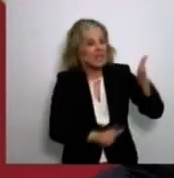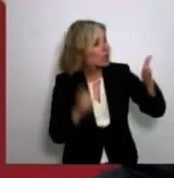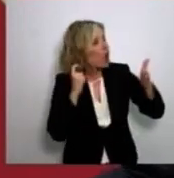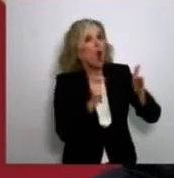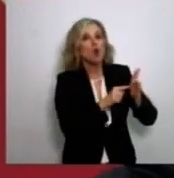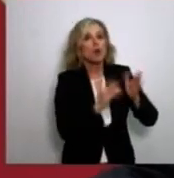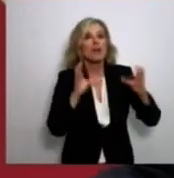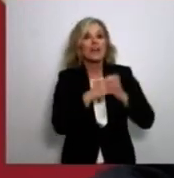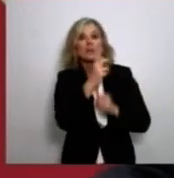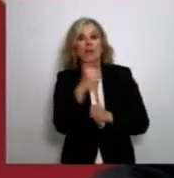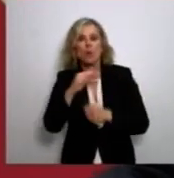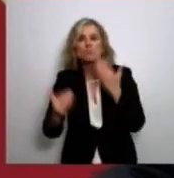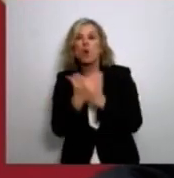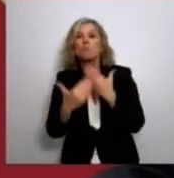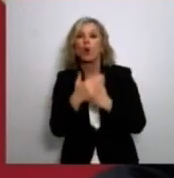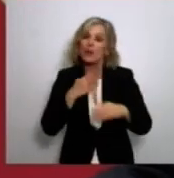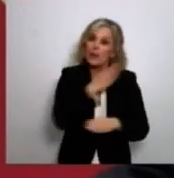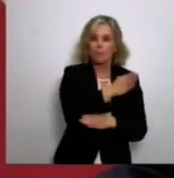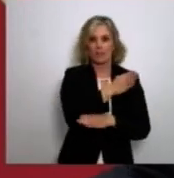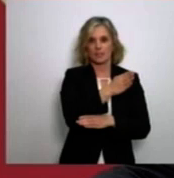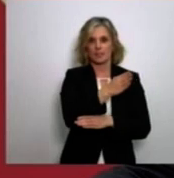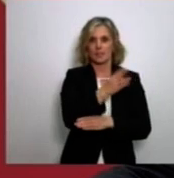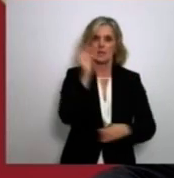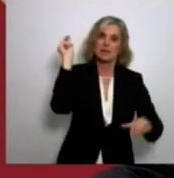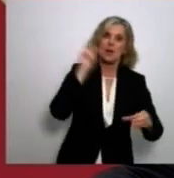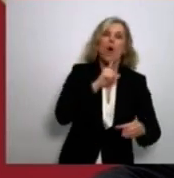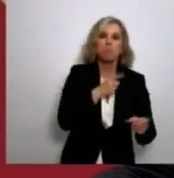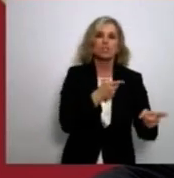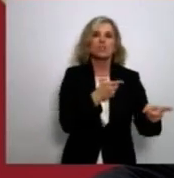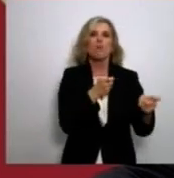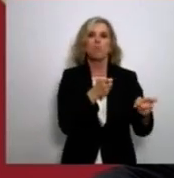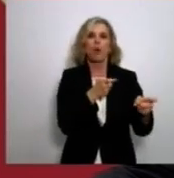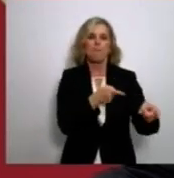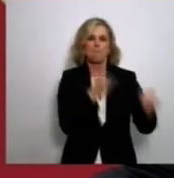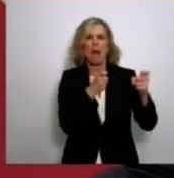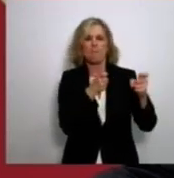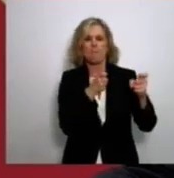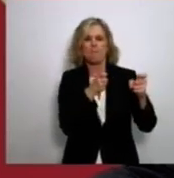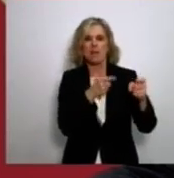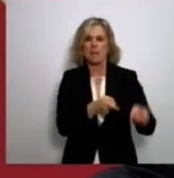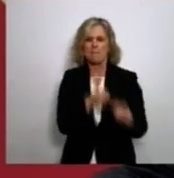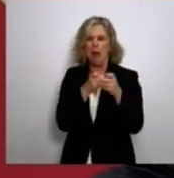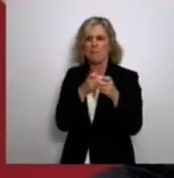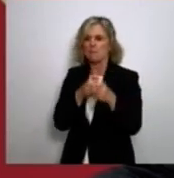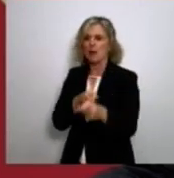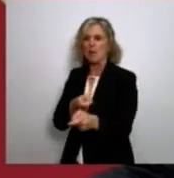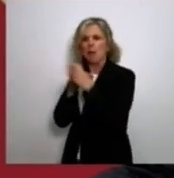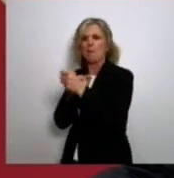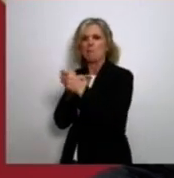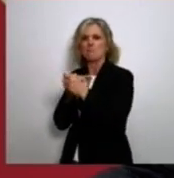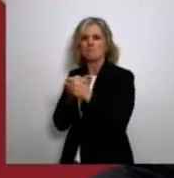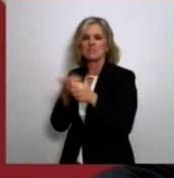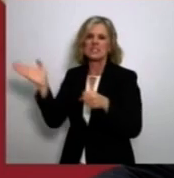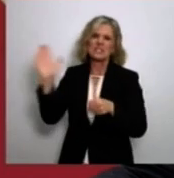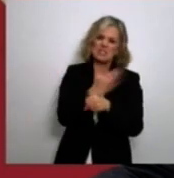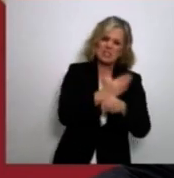Πηγαίνετε πρωί-πρωί να ψηφίσετε. Ρίξτε το βόλι σας. Τσακίστε το πολιτικό κατεστημένο. Τσακίστε τους